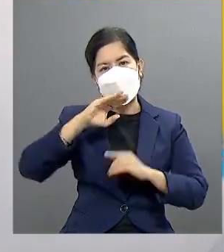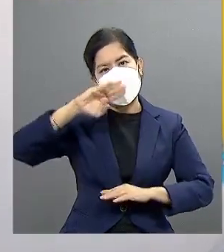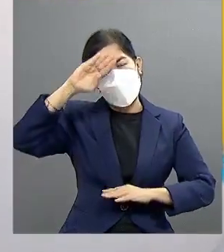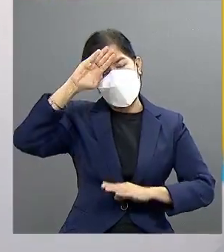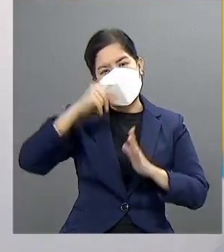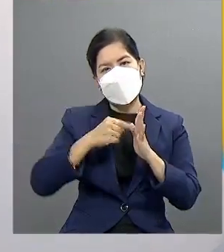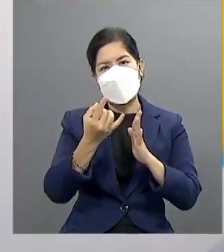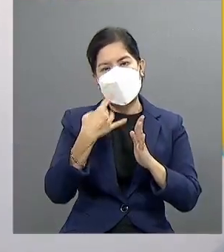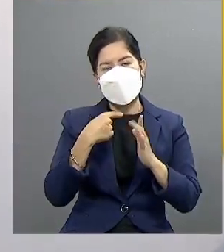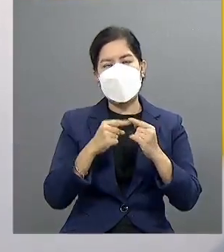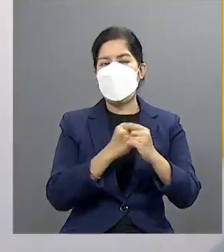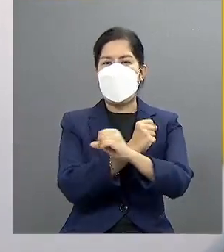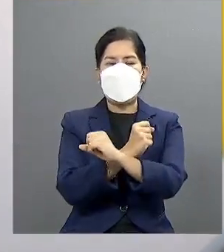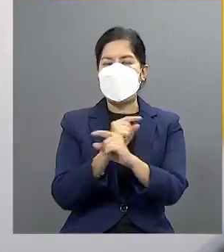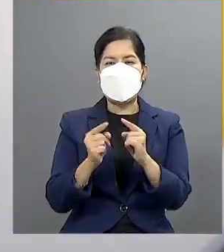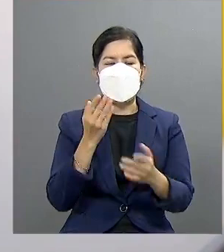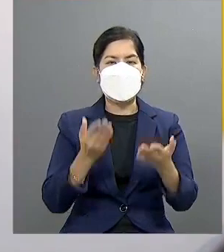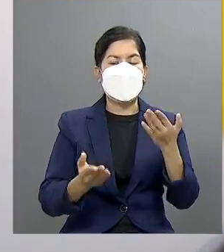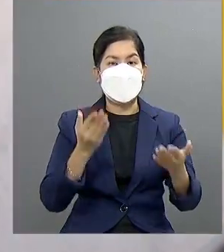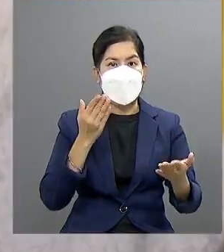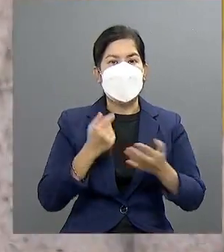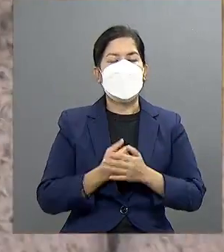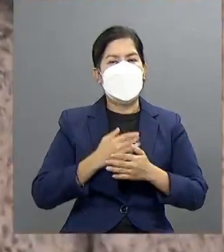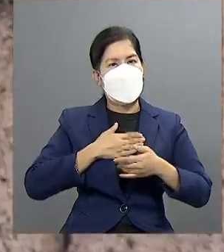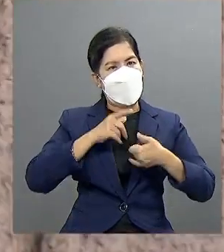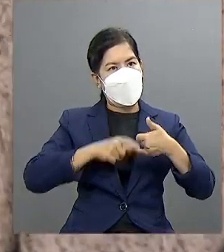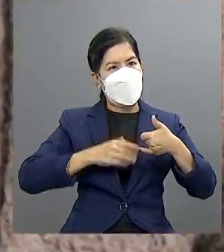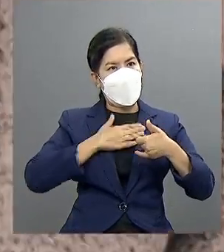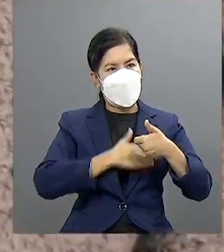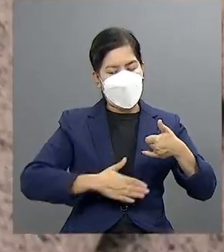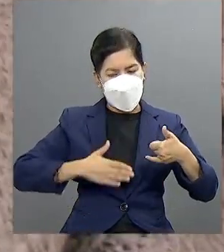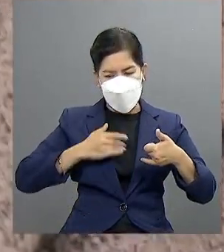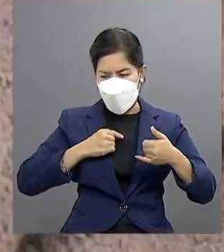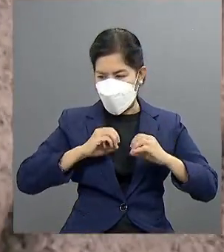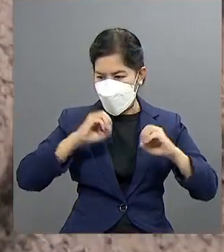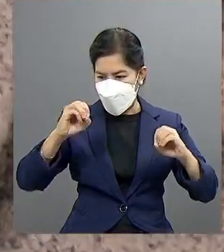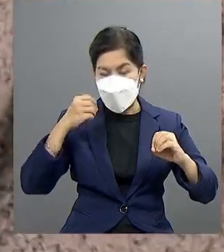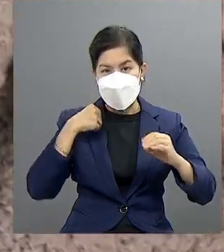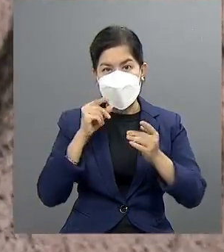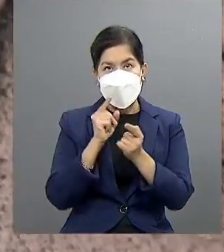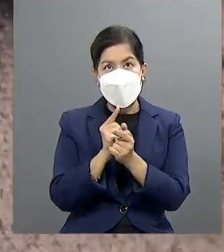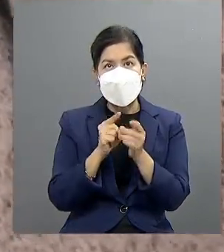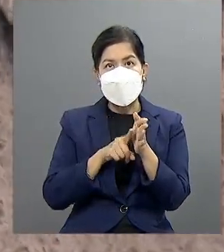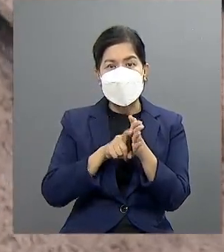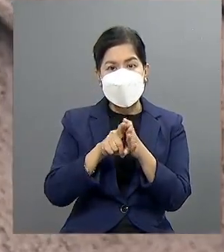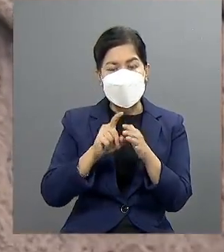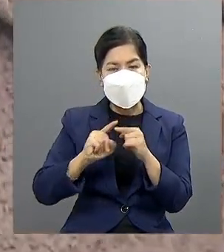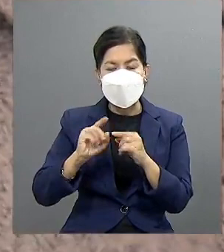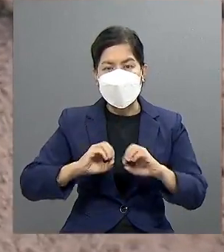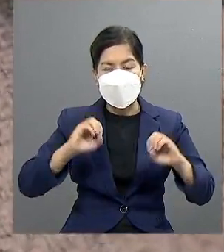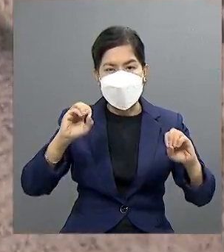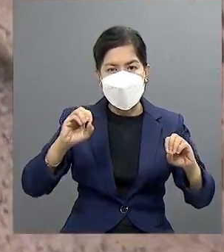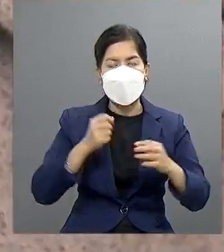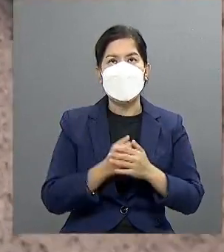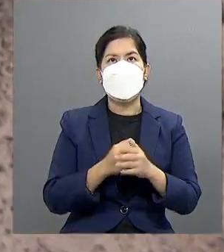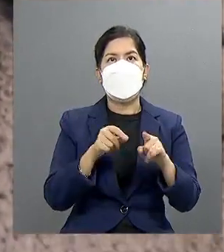ลทั้งหมดเหล่านี้ค่ะมันทำให้ร่างกายเราไม่เคยกับสัมผัสจุลินทรีย์ที่มันมีประโยชน์กับร่างกายนะคะทำให้เหมือนกับว่ามันก็ไม่มีตัว